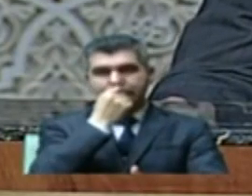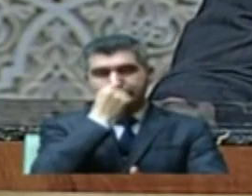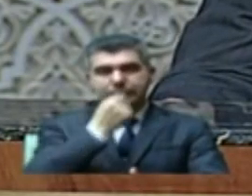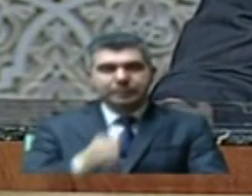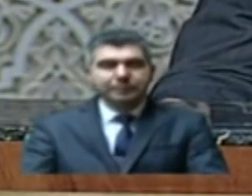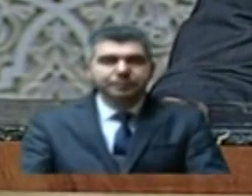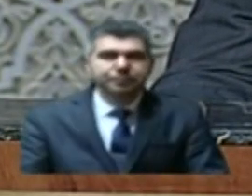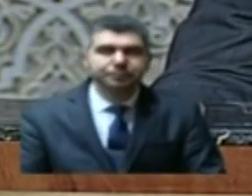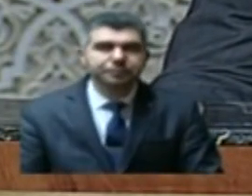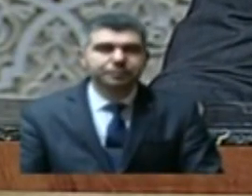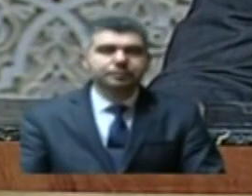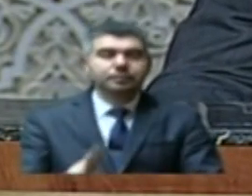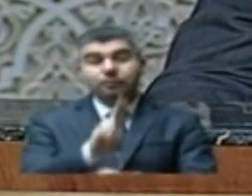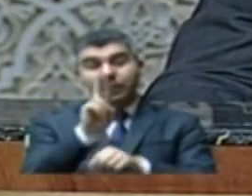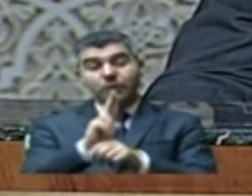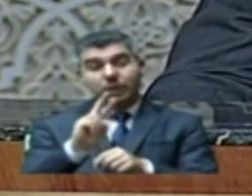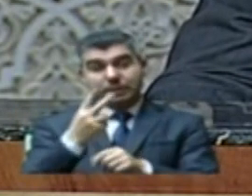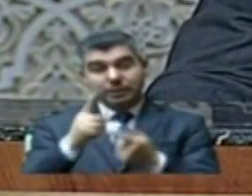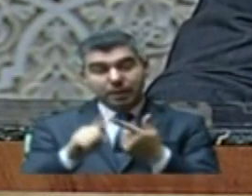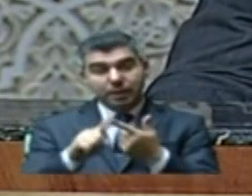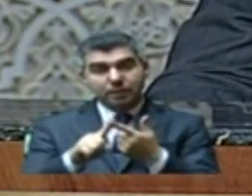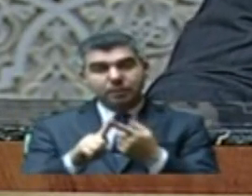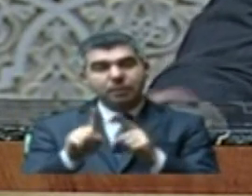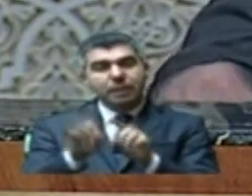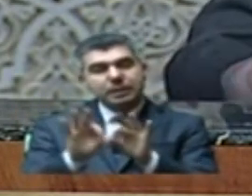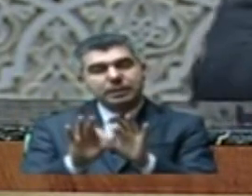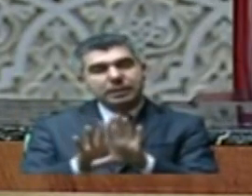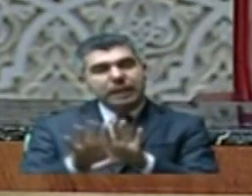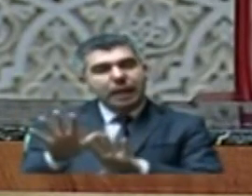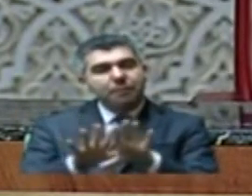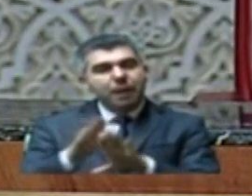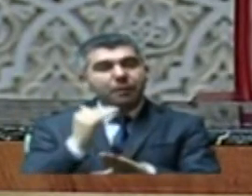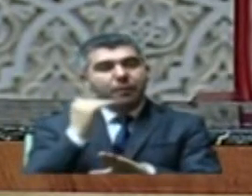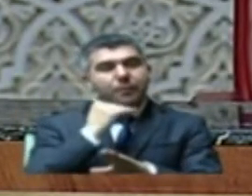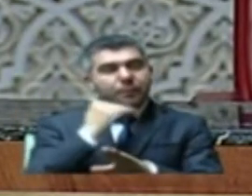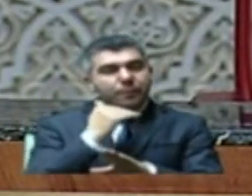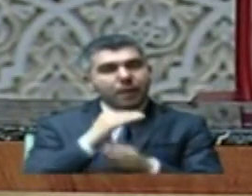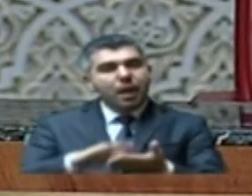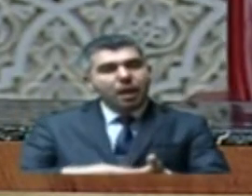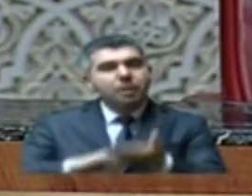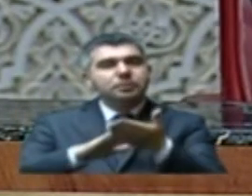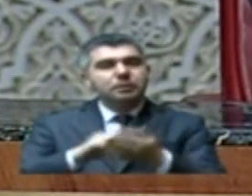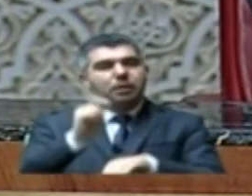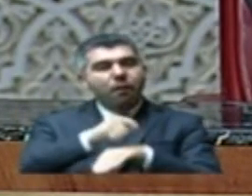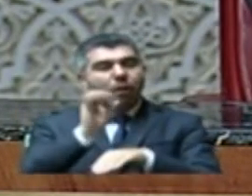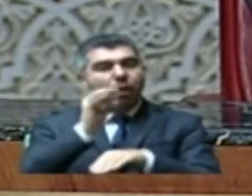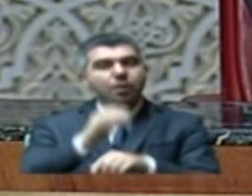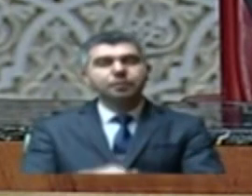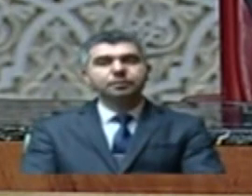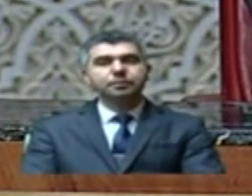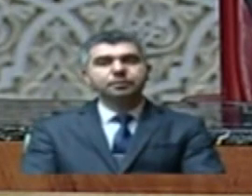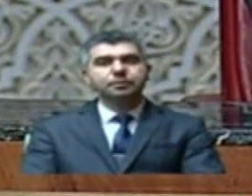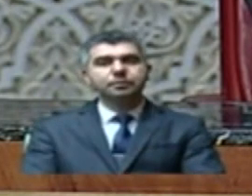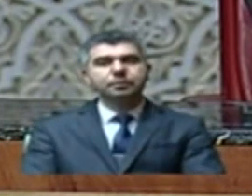الدوله. السؤال الثاني دائما في قطاع الصناعه التقليديه موضوعه التدابير الاستعجاليه لانقاذ الصناعه التقليديه. الكلمه